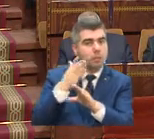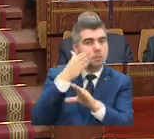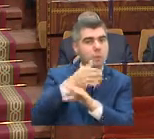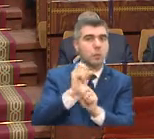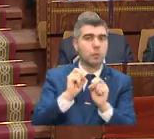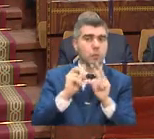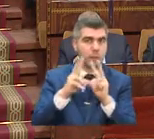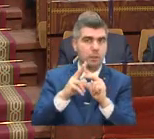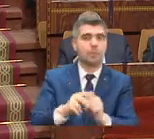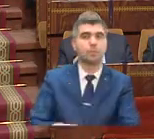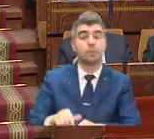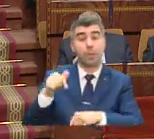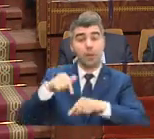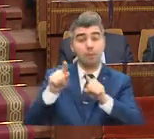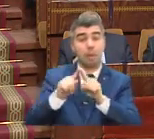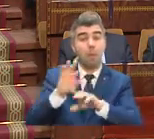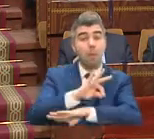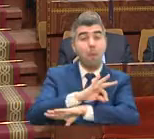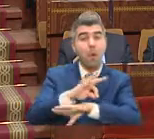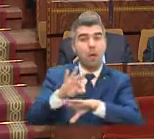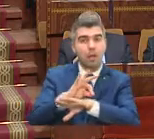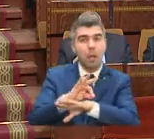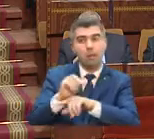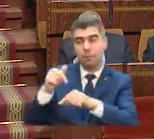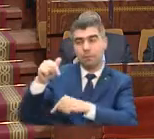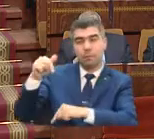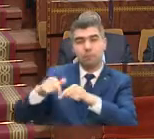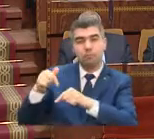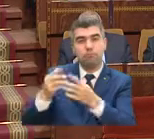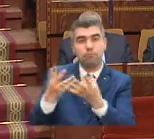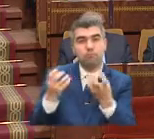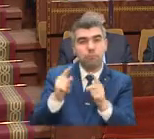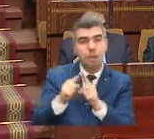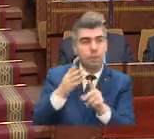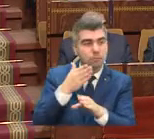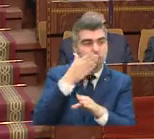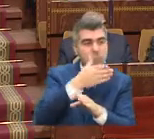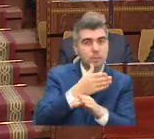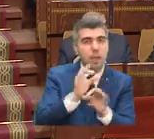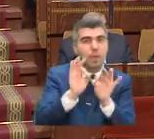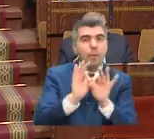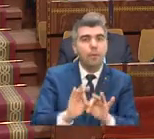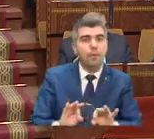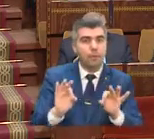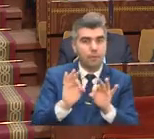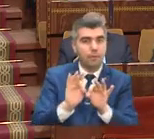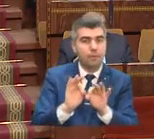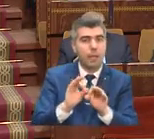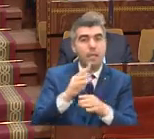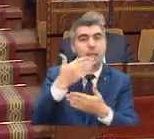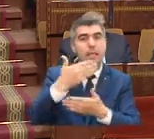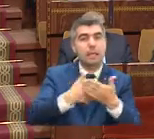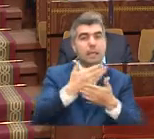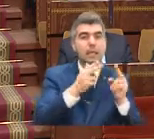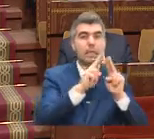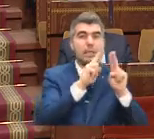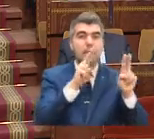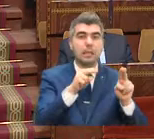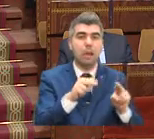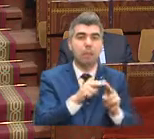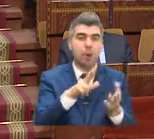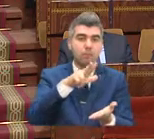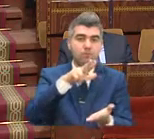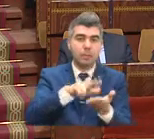كانت الوظائف ديال الدوله ما غاديش يلقاو فيها واحد المجموعه ديال الخريجين ديال دي ماستر اللي هما معتمدين من